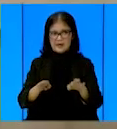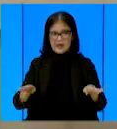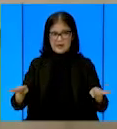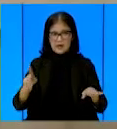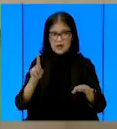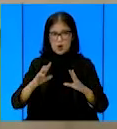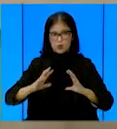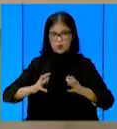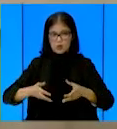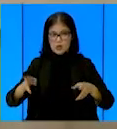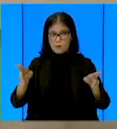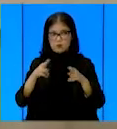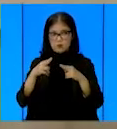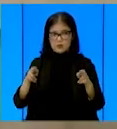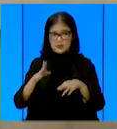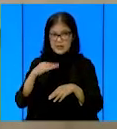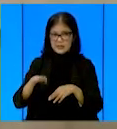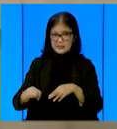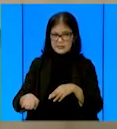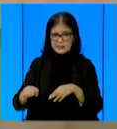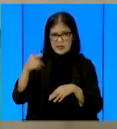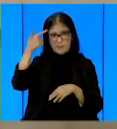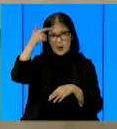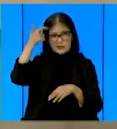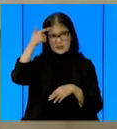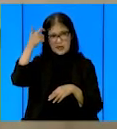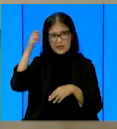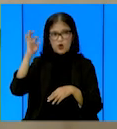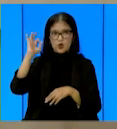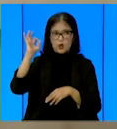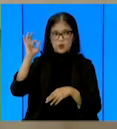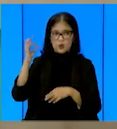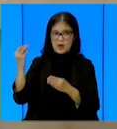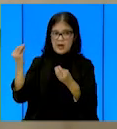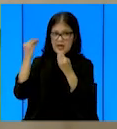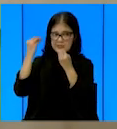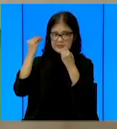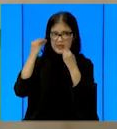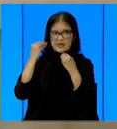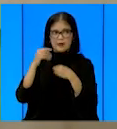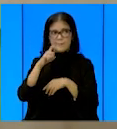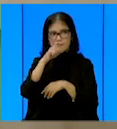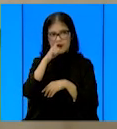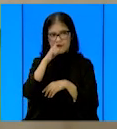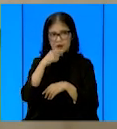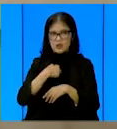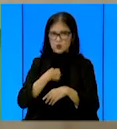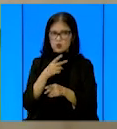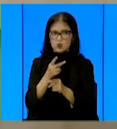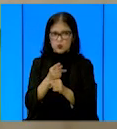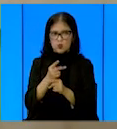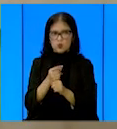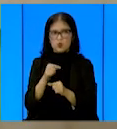saya mulai dari kecil sudah diajari musik oleh orang tua saya. Kebetulan ayah saya dulu adalah seorang pemain